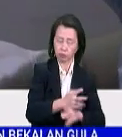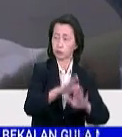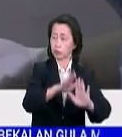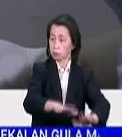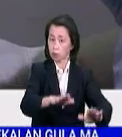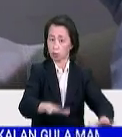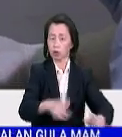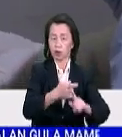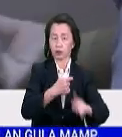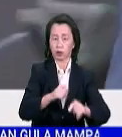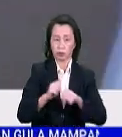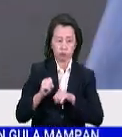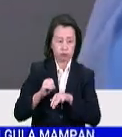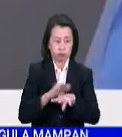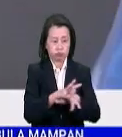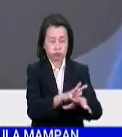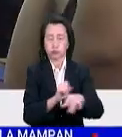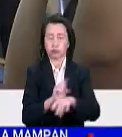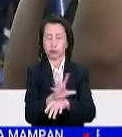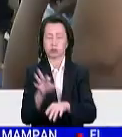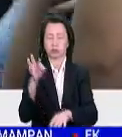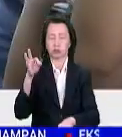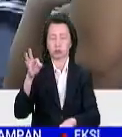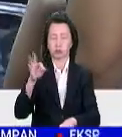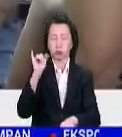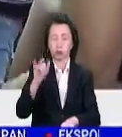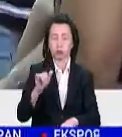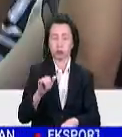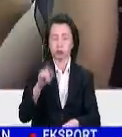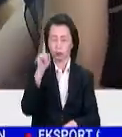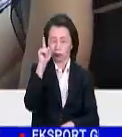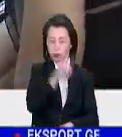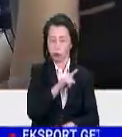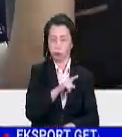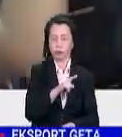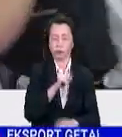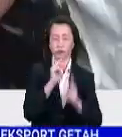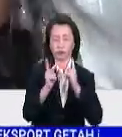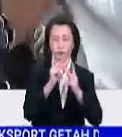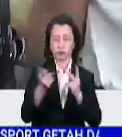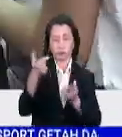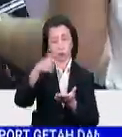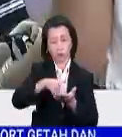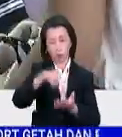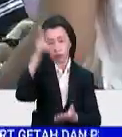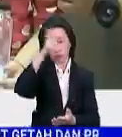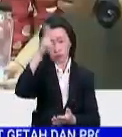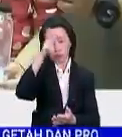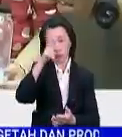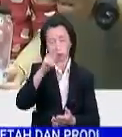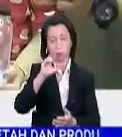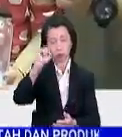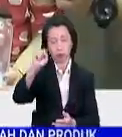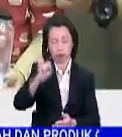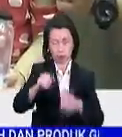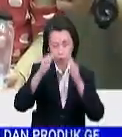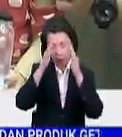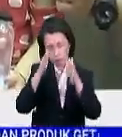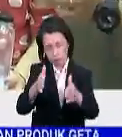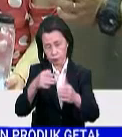kanak-kanak daripada jangkitan kofit 19 yang truk tambah2 jijik lagi kerajaan Negeri turut mengambil perhatian